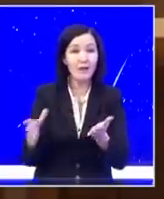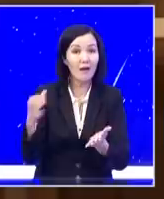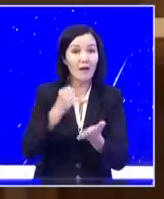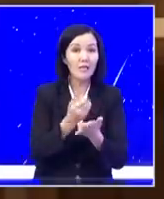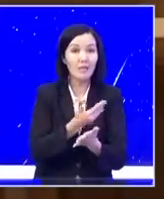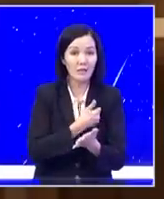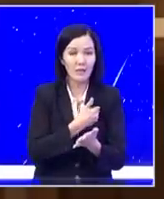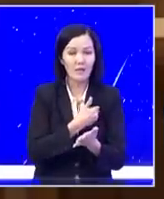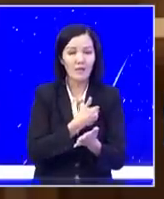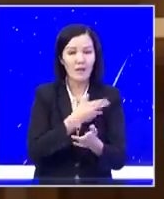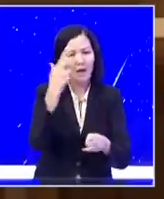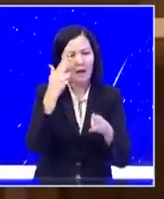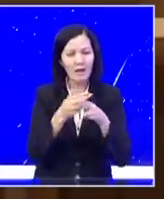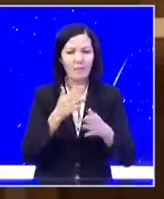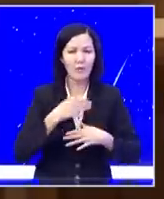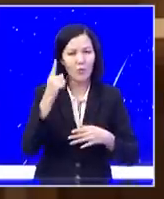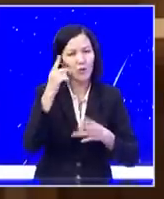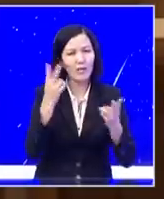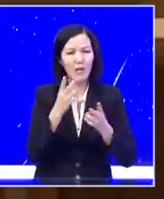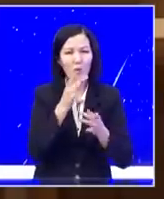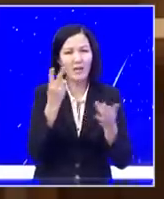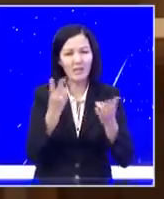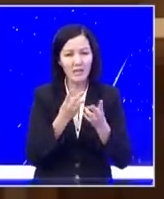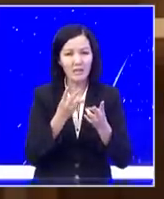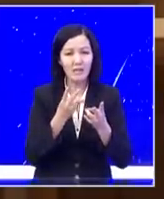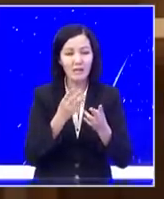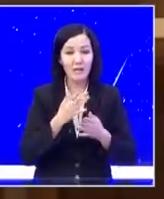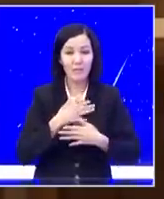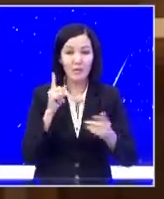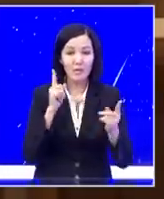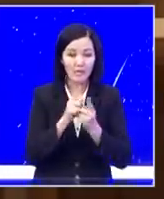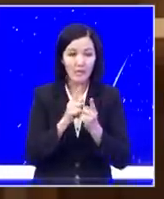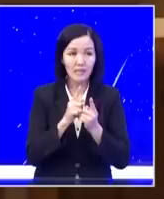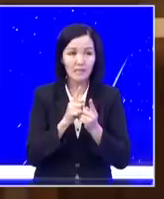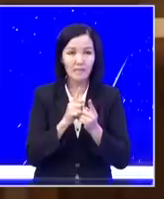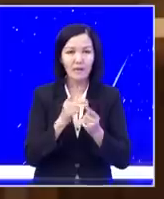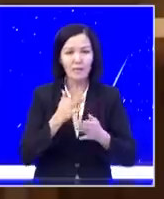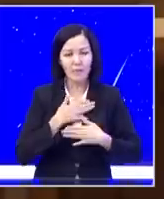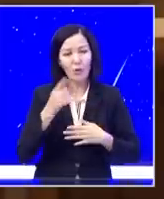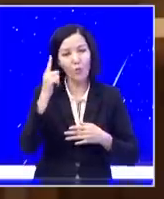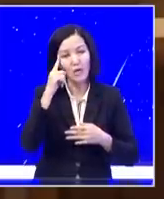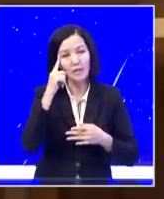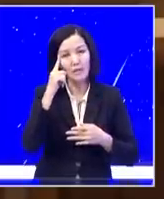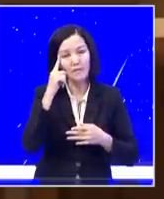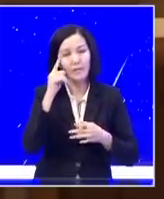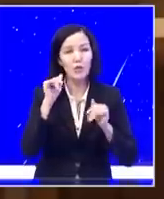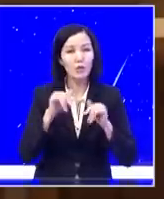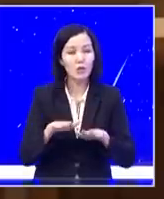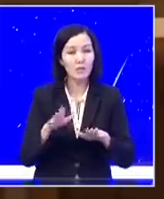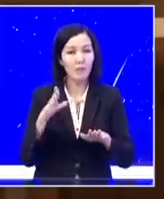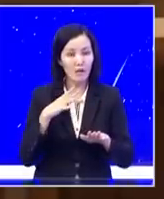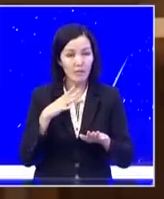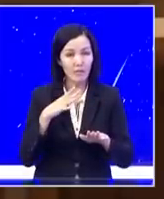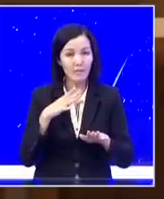бір ойланайын кішкене де, сосын келіп маған бей дейді. Мен ойландым, мынандай шешім